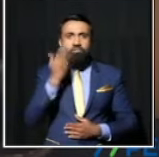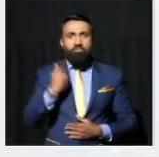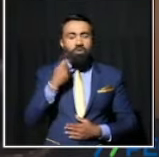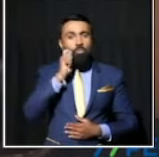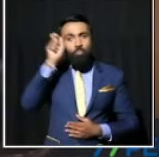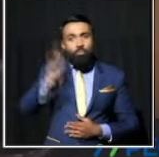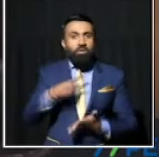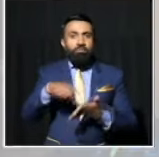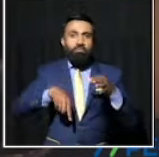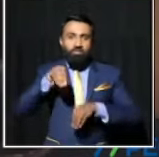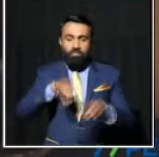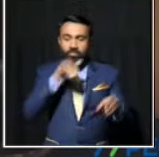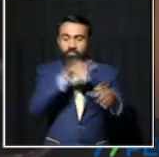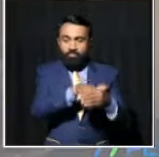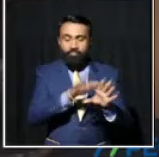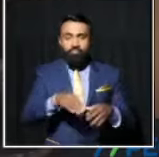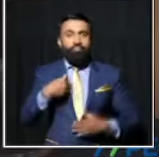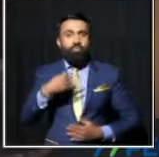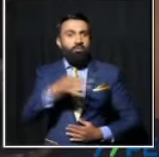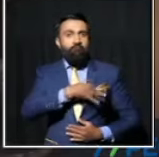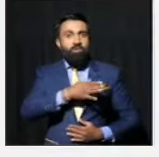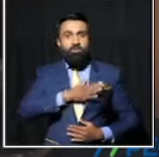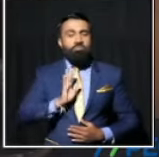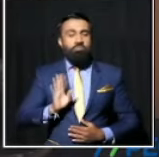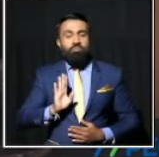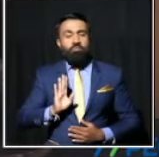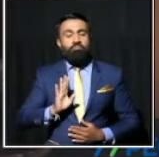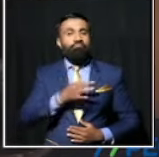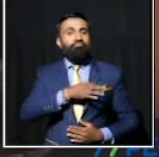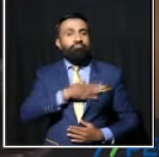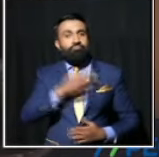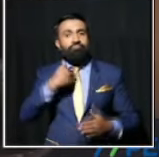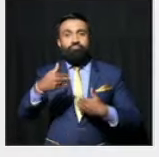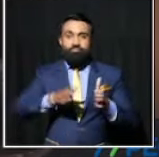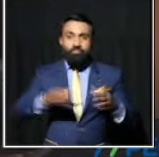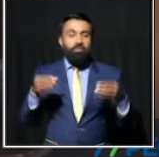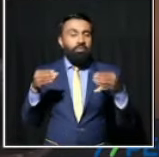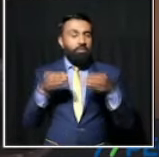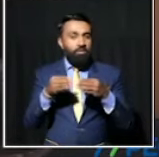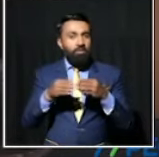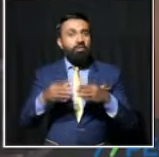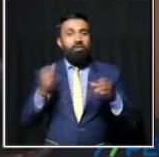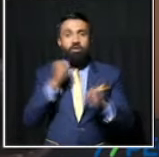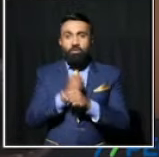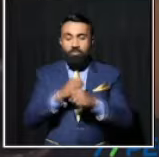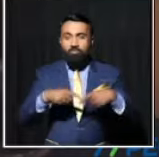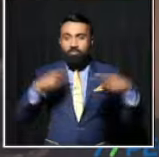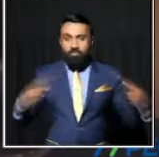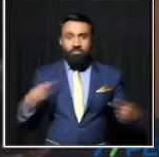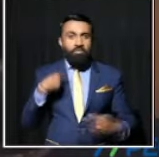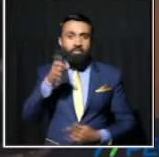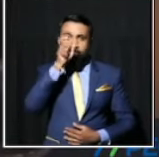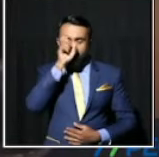ඡන්දෙන් ඇවිල්ලා. ඉතින් එහෙම පරිගන්න එපා. ඒ පරිගන්න කල් කැබිනට් මණ්ඩලයවත් ආණ්ඩුවවත් විපක්ෂයවත් මන් දන්නේ බලන් ඉන්නවද